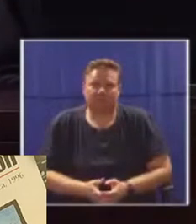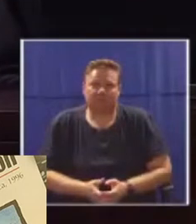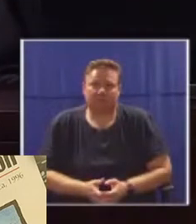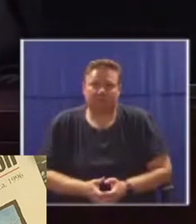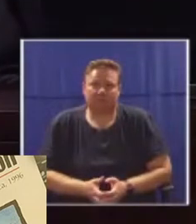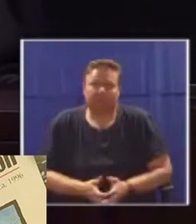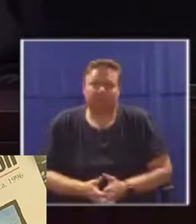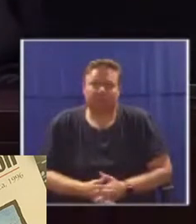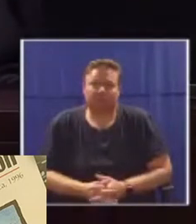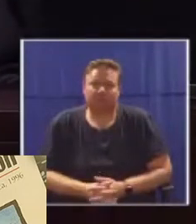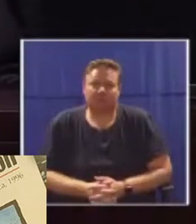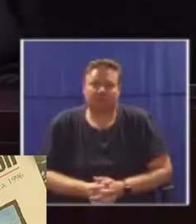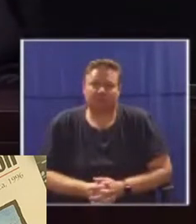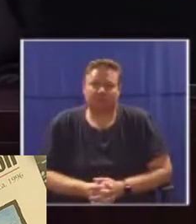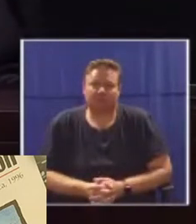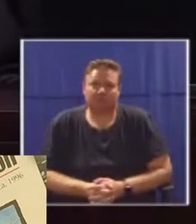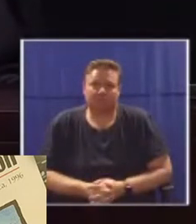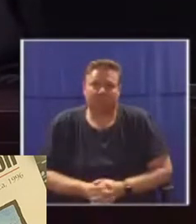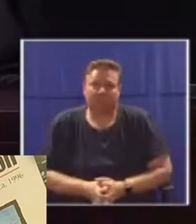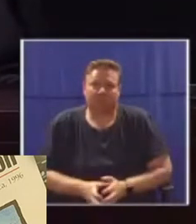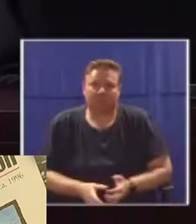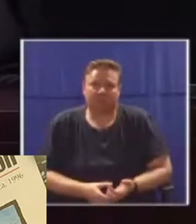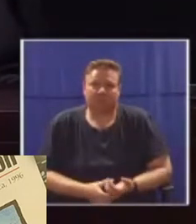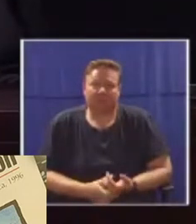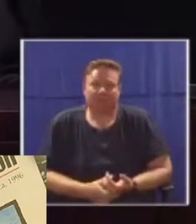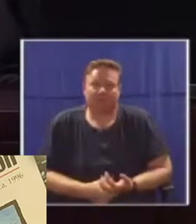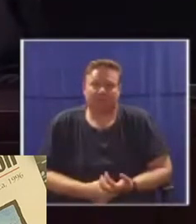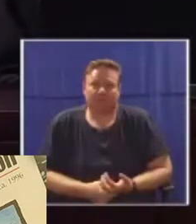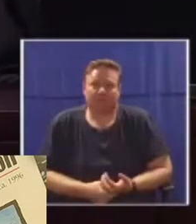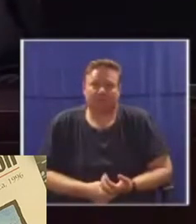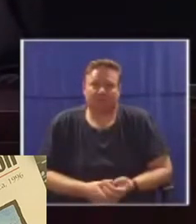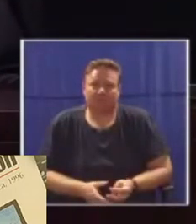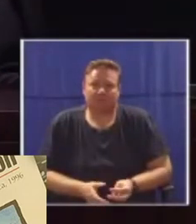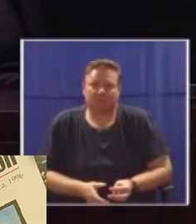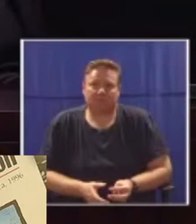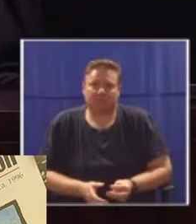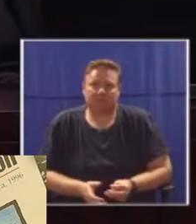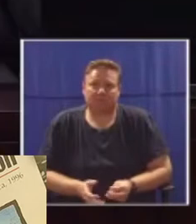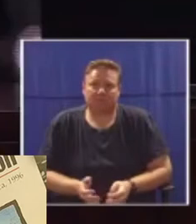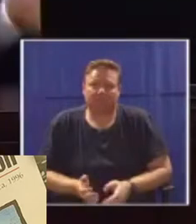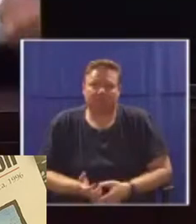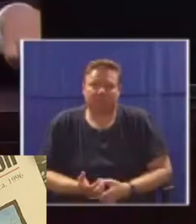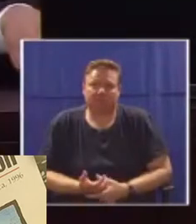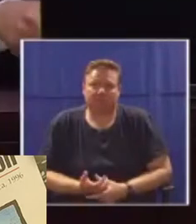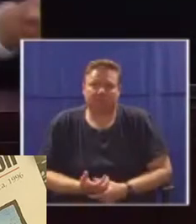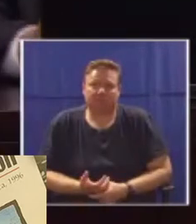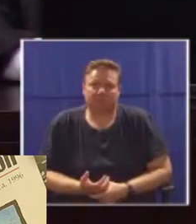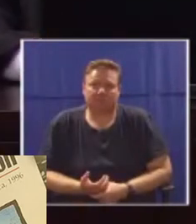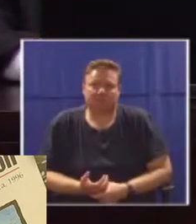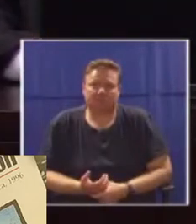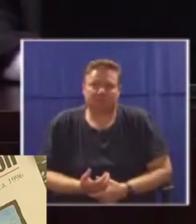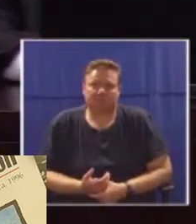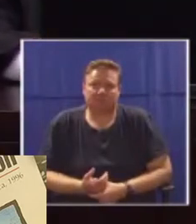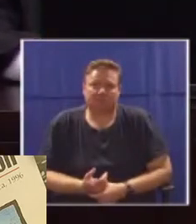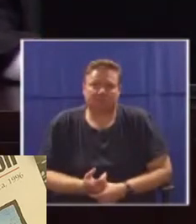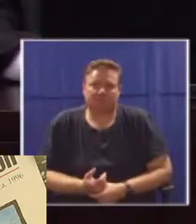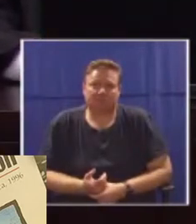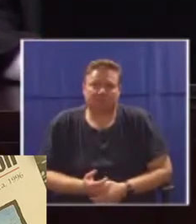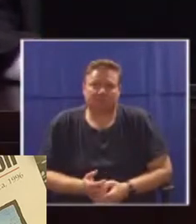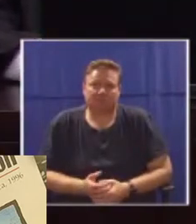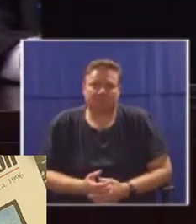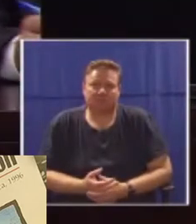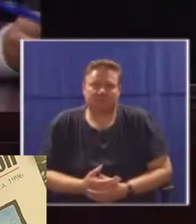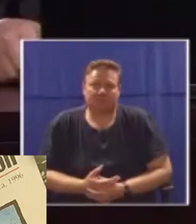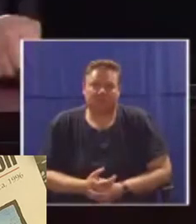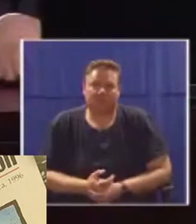moet bestaan nie. Dit moet geskied na oorlegpleging met elke lid van die uitvoerende raad in elke provinsie wat verantwoordelik is vir